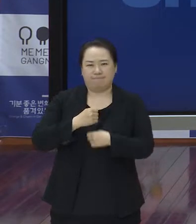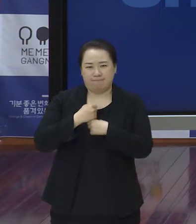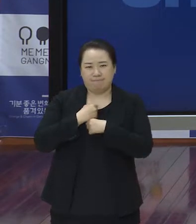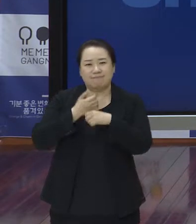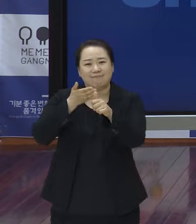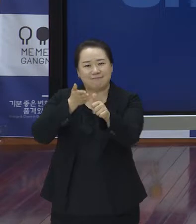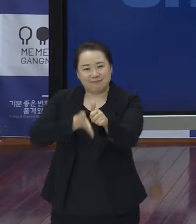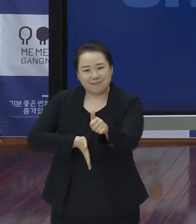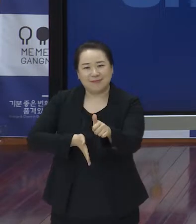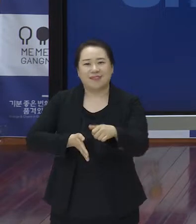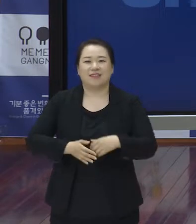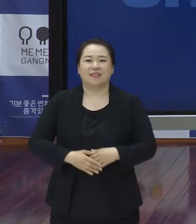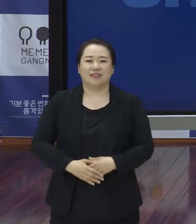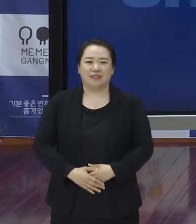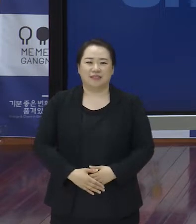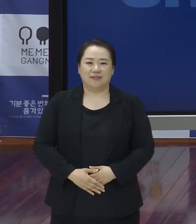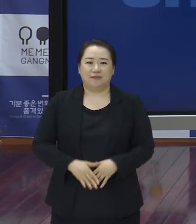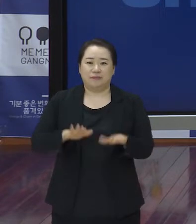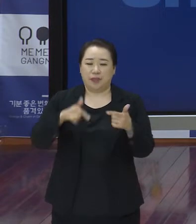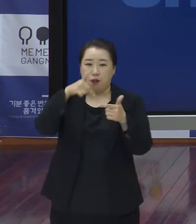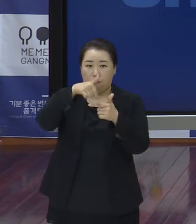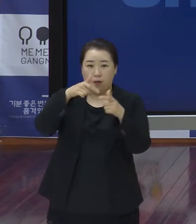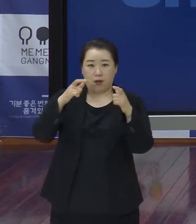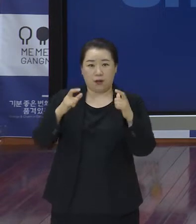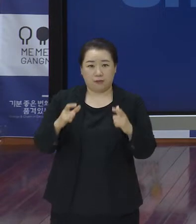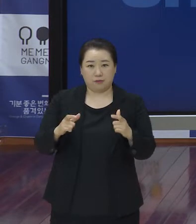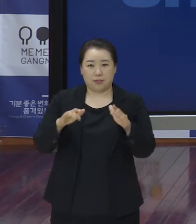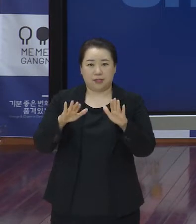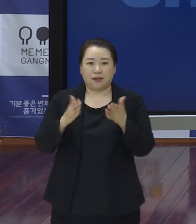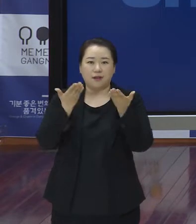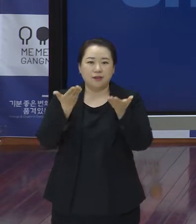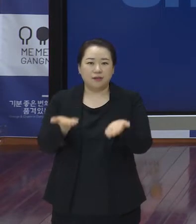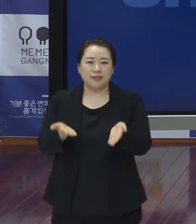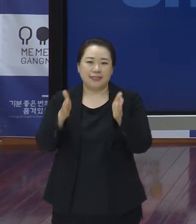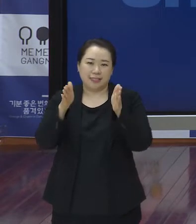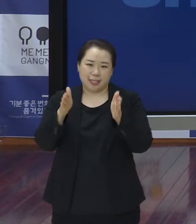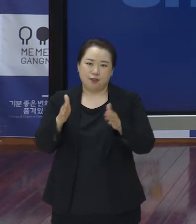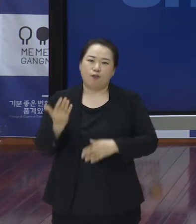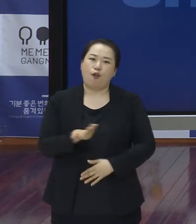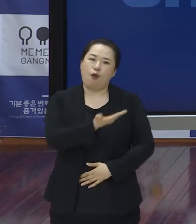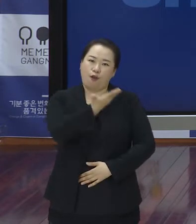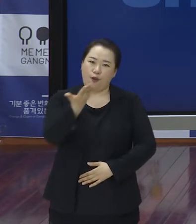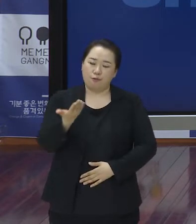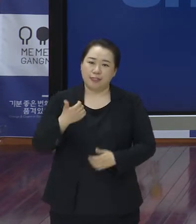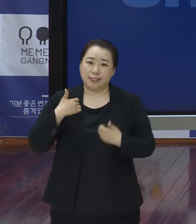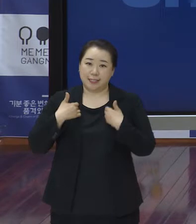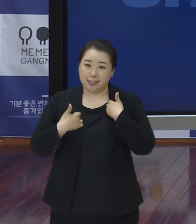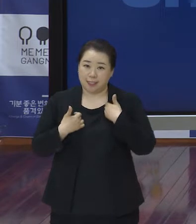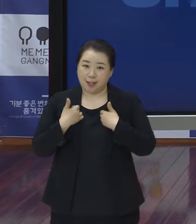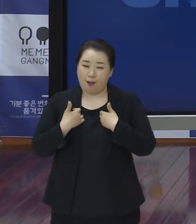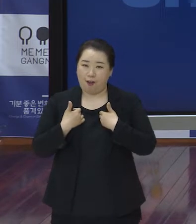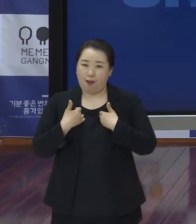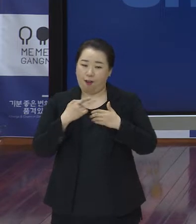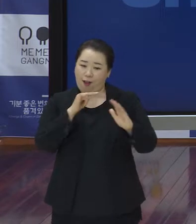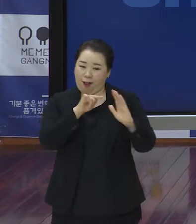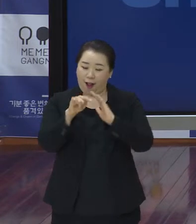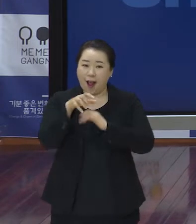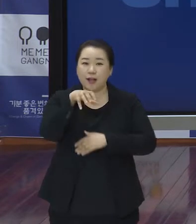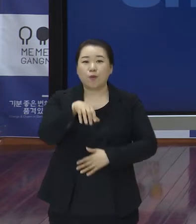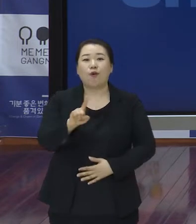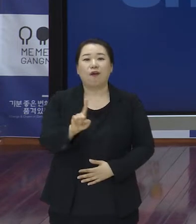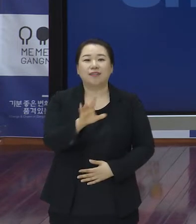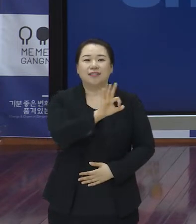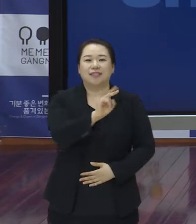지켜주시기를 당부드립니다. 우리 강남구는 이번 연휴 기간에도 여러분이 즐겨 찾으시는